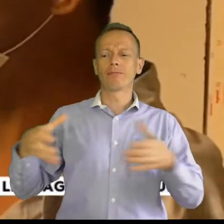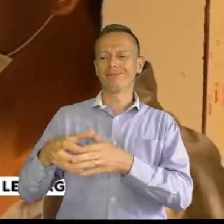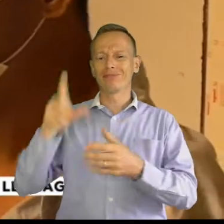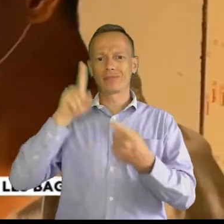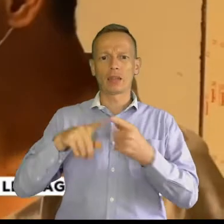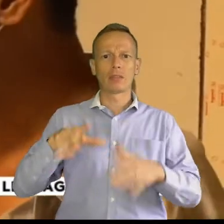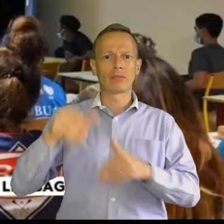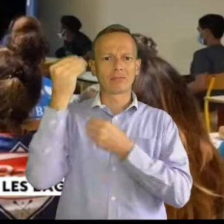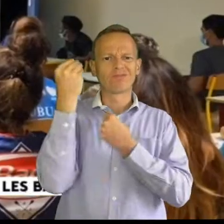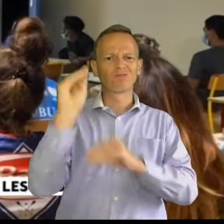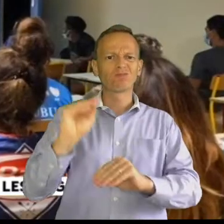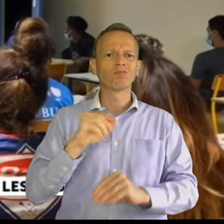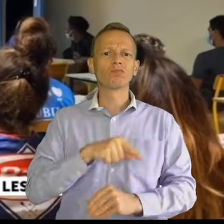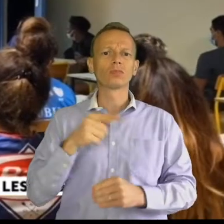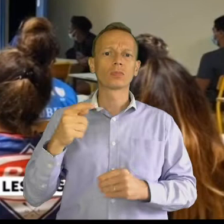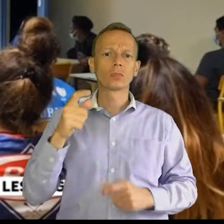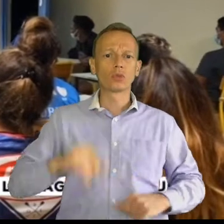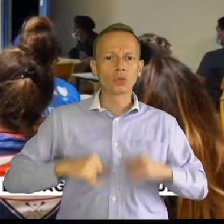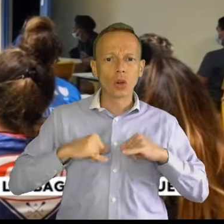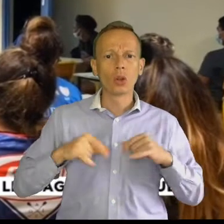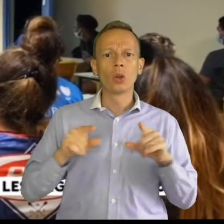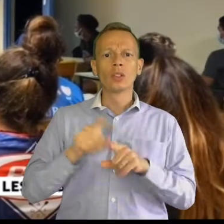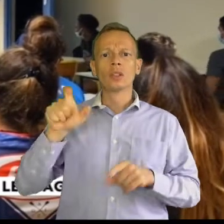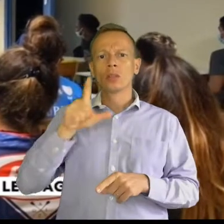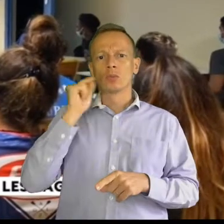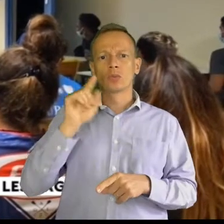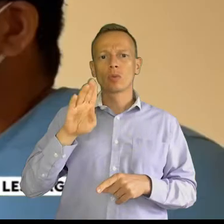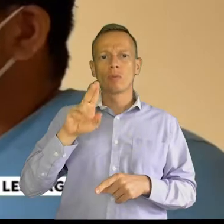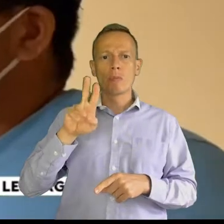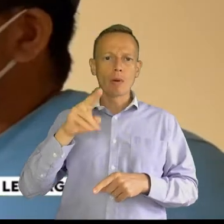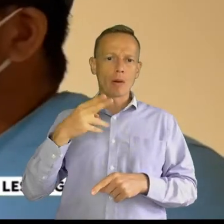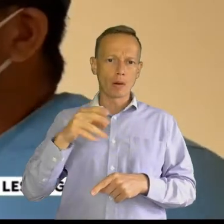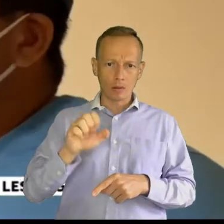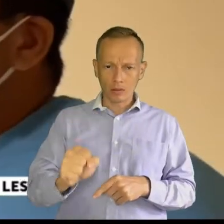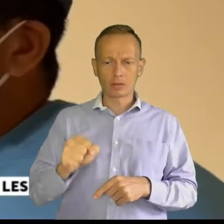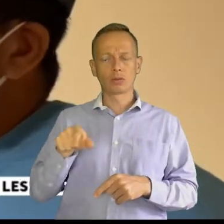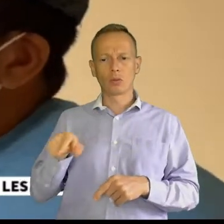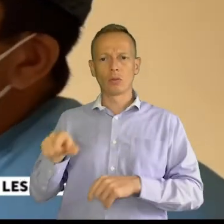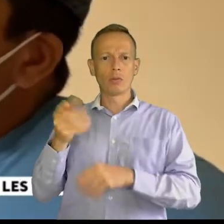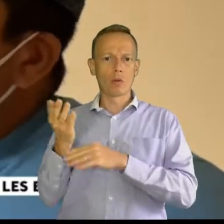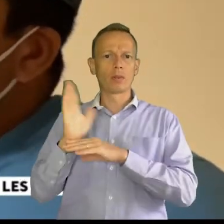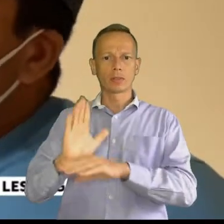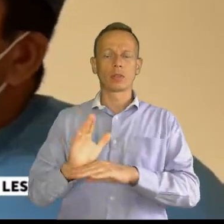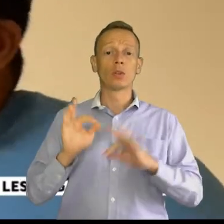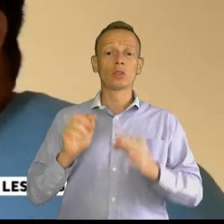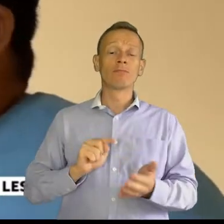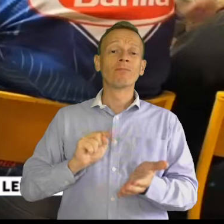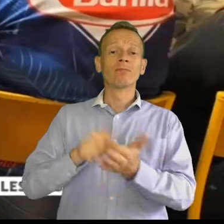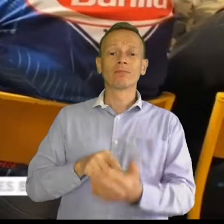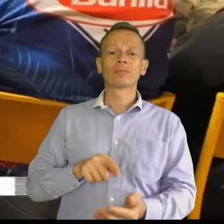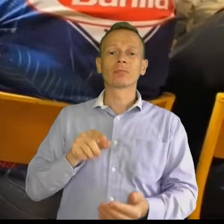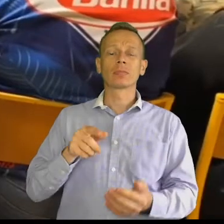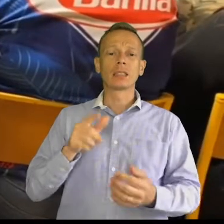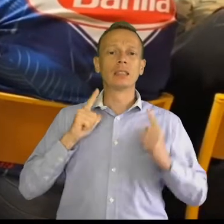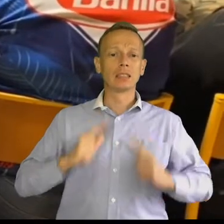soir, la délégation pour la prévention de la délinquance juvénile et leur ambassadeur Henry Burns sont allés à la rencontre des élèves de